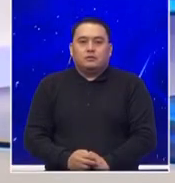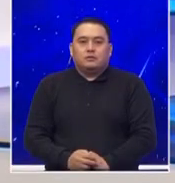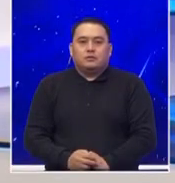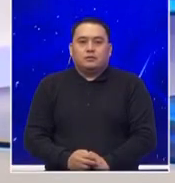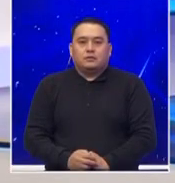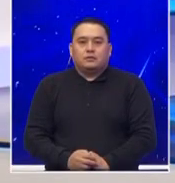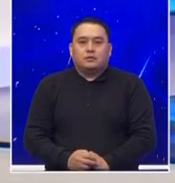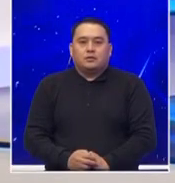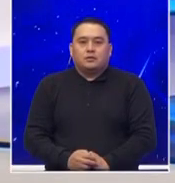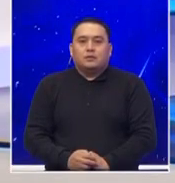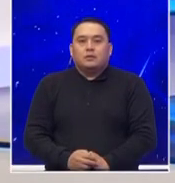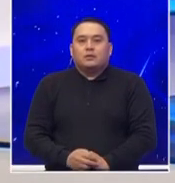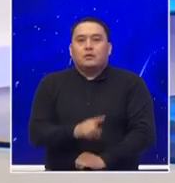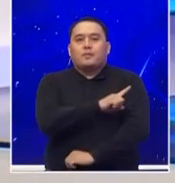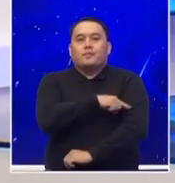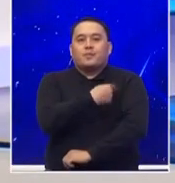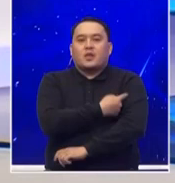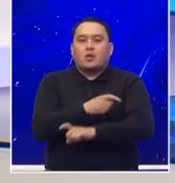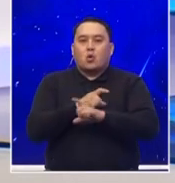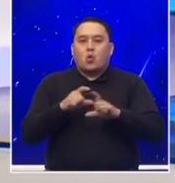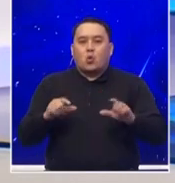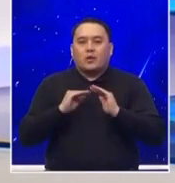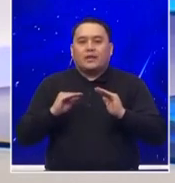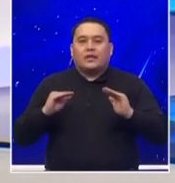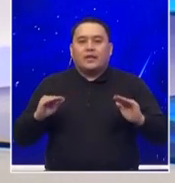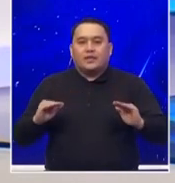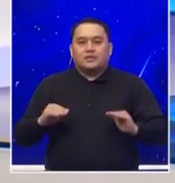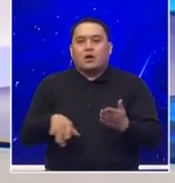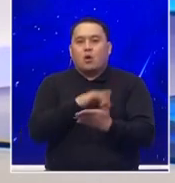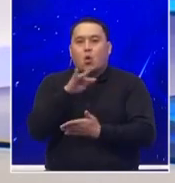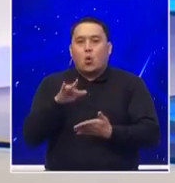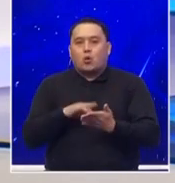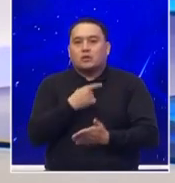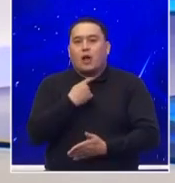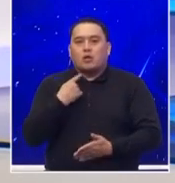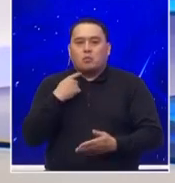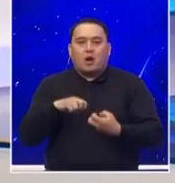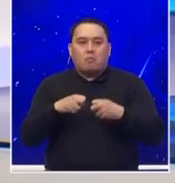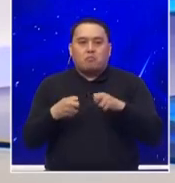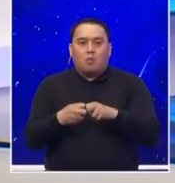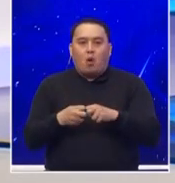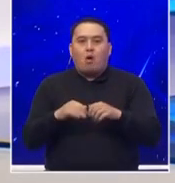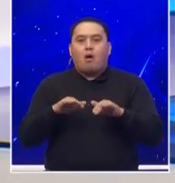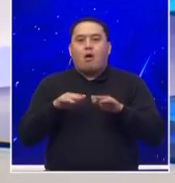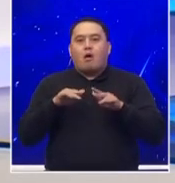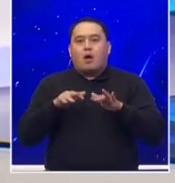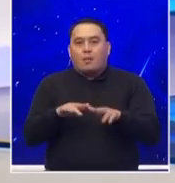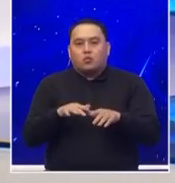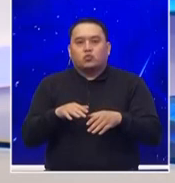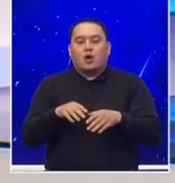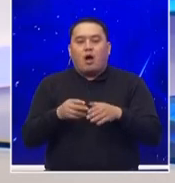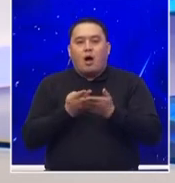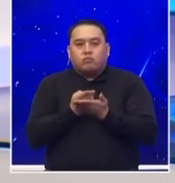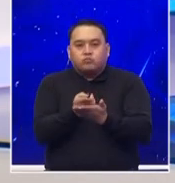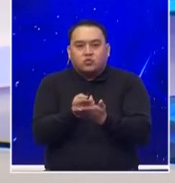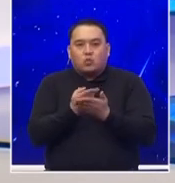Отныне для маленьких пациентов многопрофильной областной детской больницы города Талдыкорган проблема компьютерного обследования решена раз